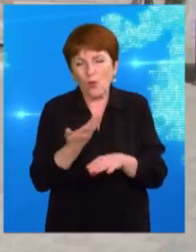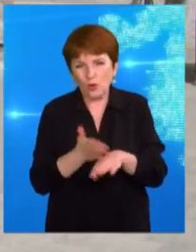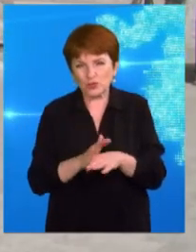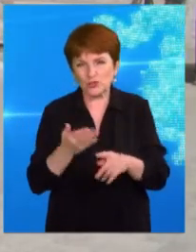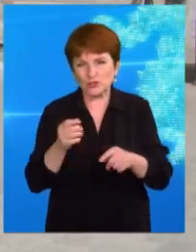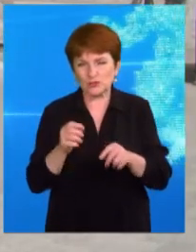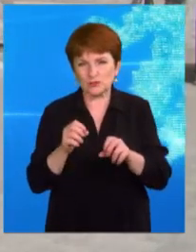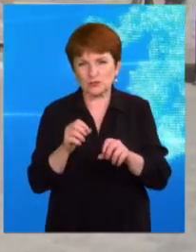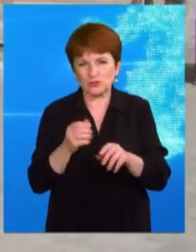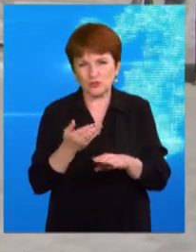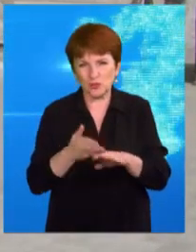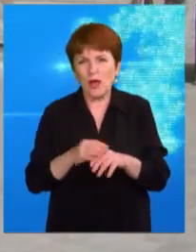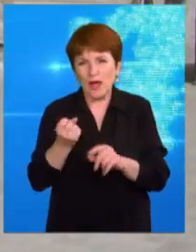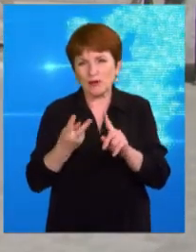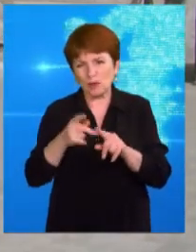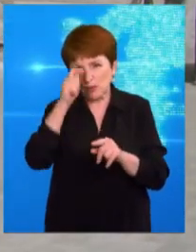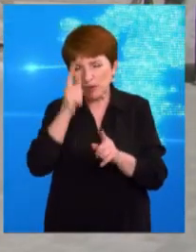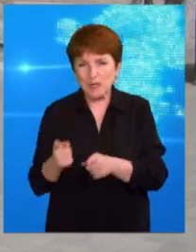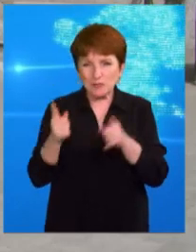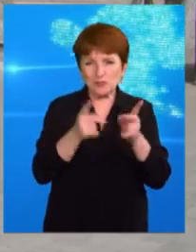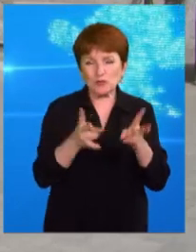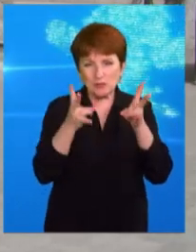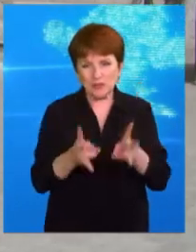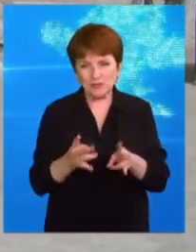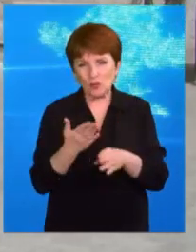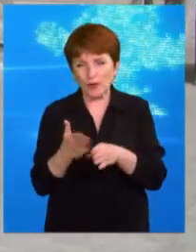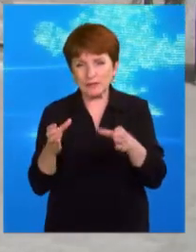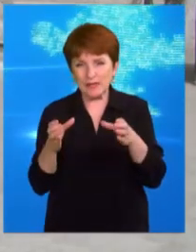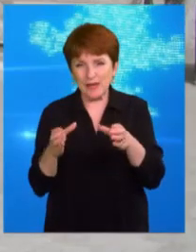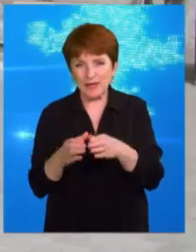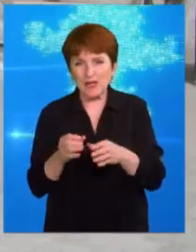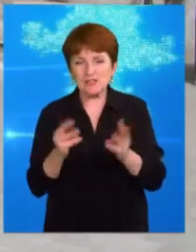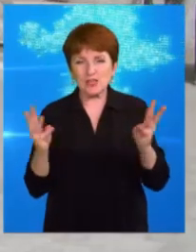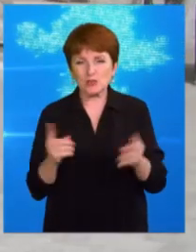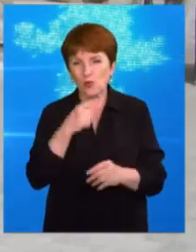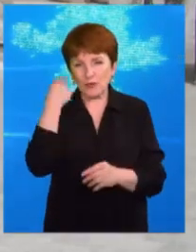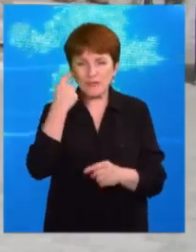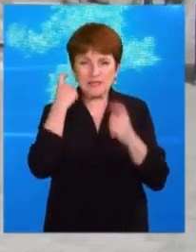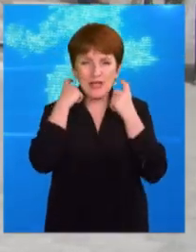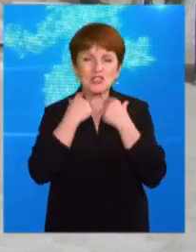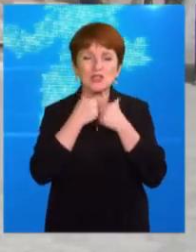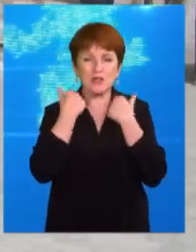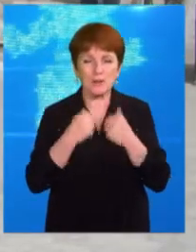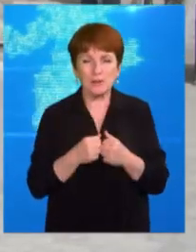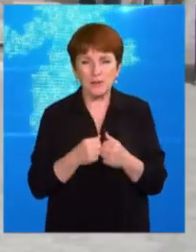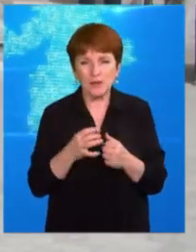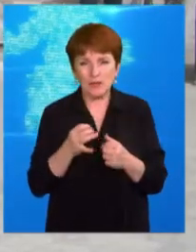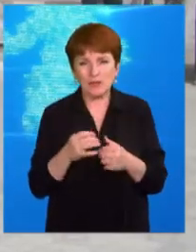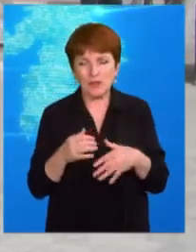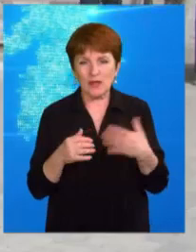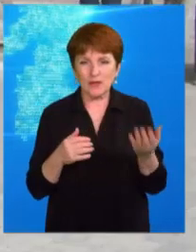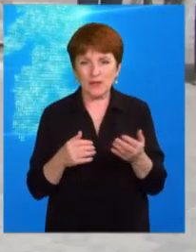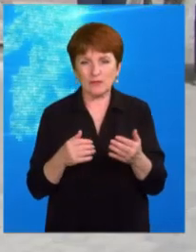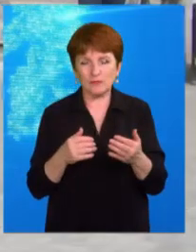тяжелое. Второй парень переведен в травматологическое отделение с ожогами лица, шеи, левой кисти,